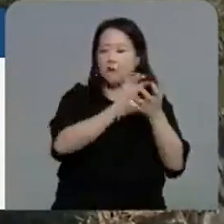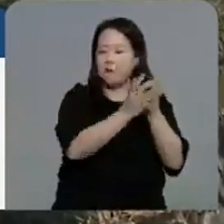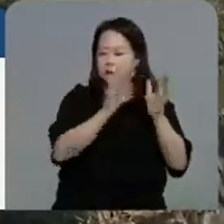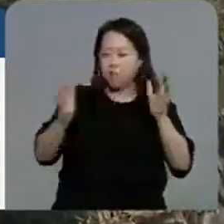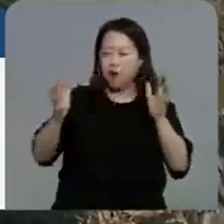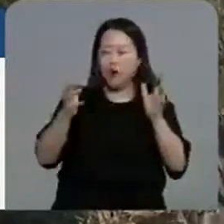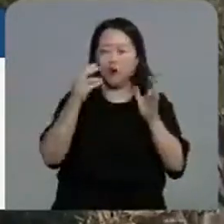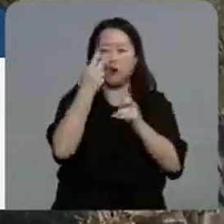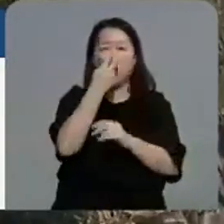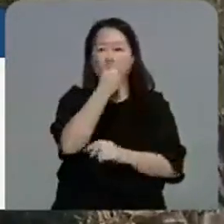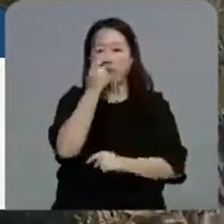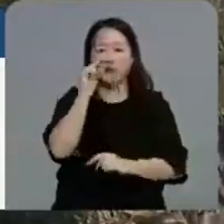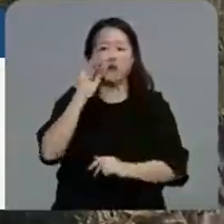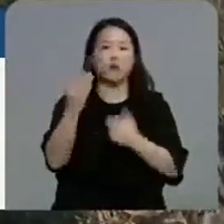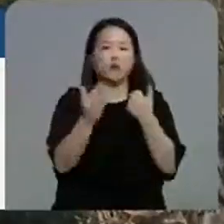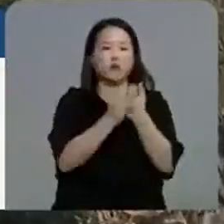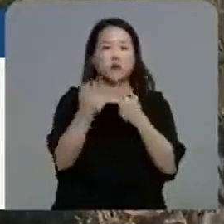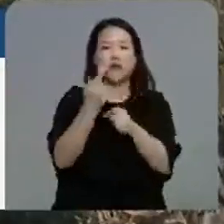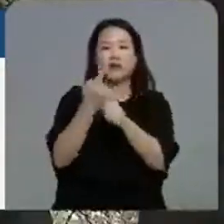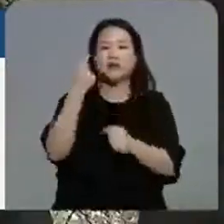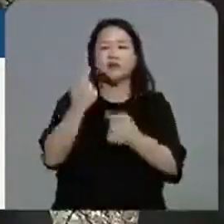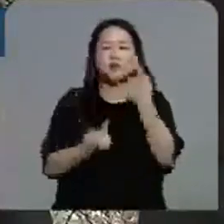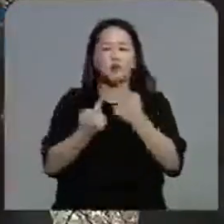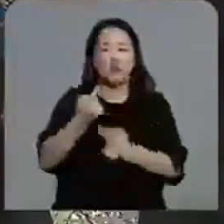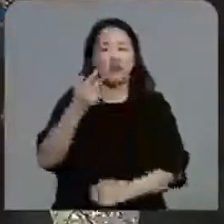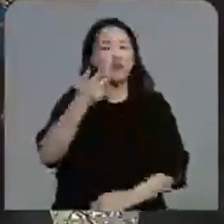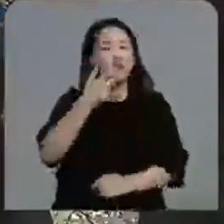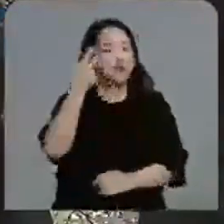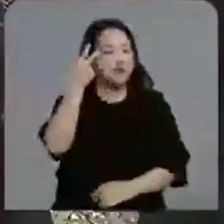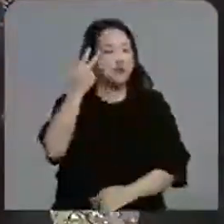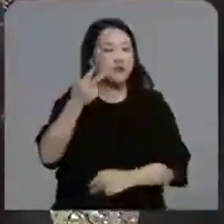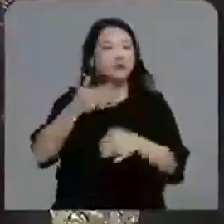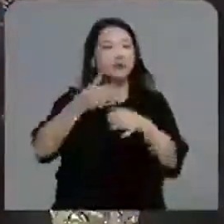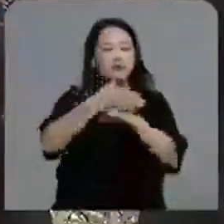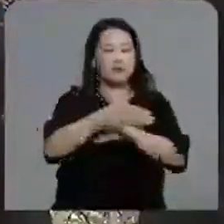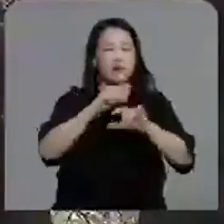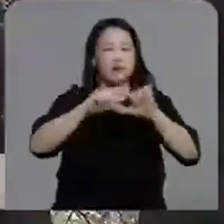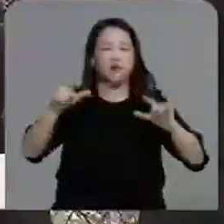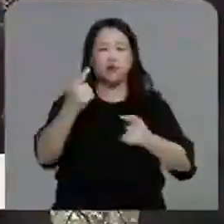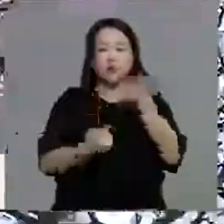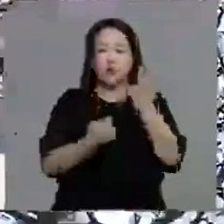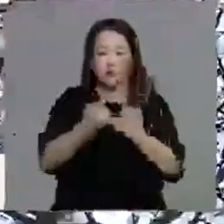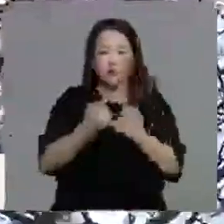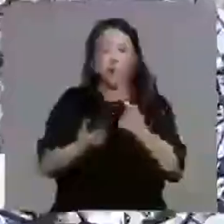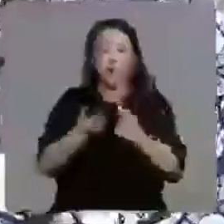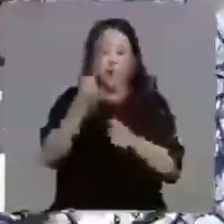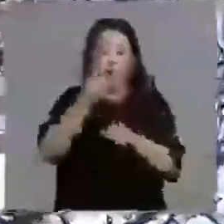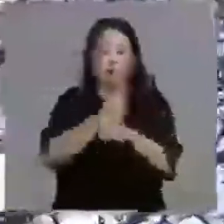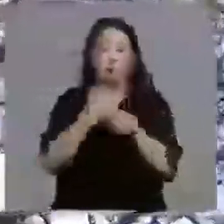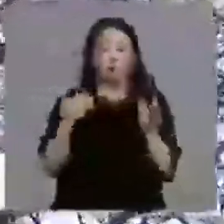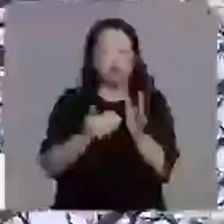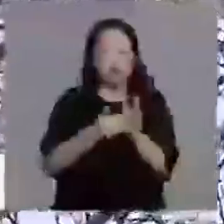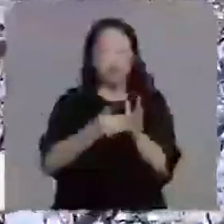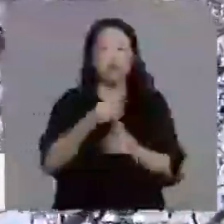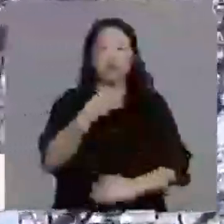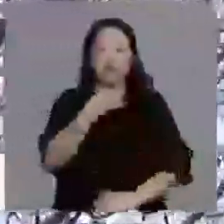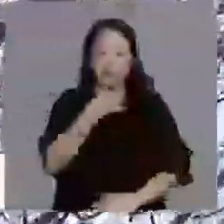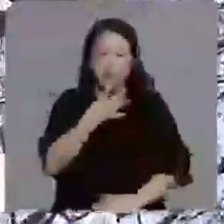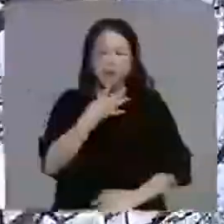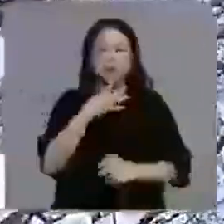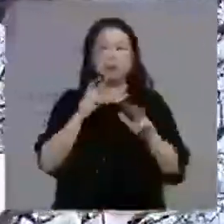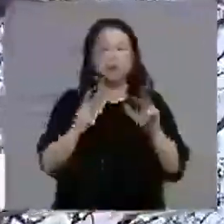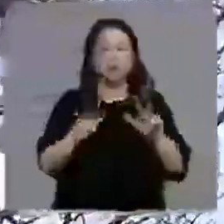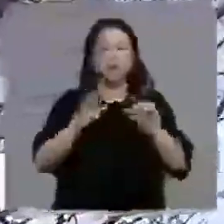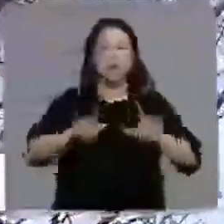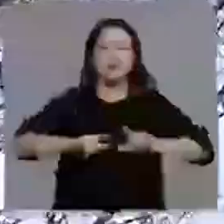늦었고 평년보다는 7일 빨랐습니다. 다만 개화 시기에 맞춰 전북 각지에서 펼쳐지던 벚꽃 축제는